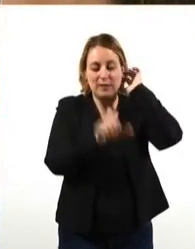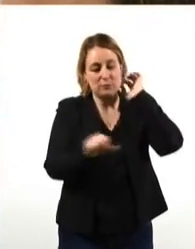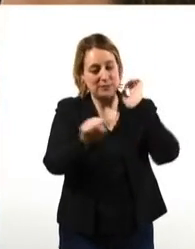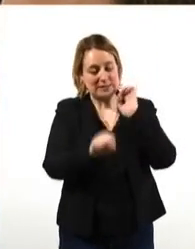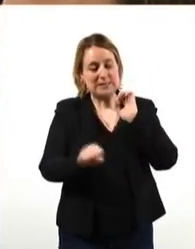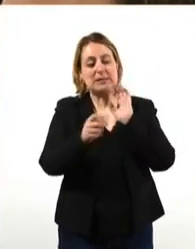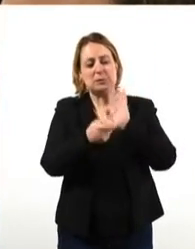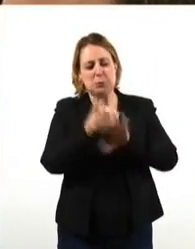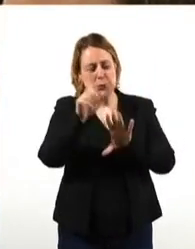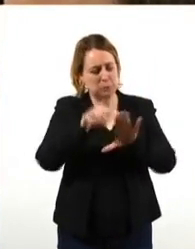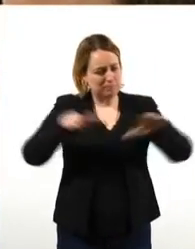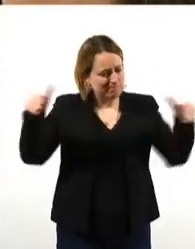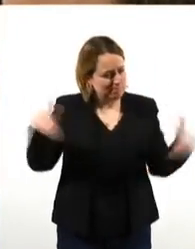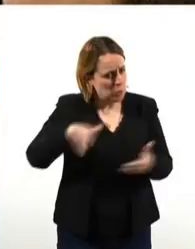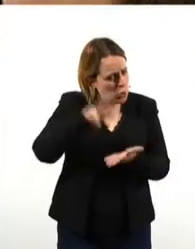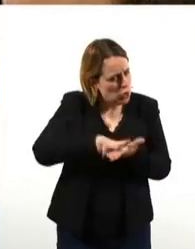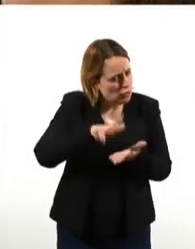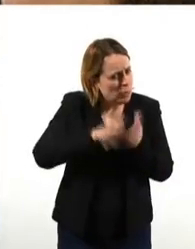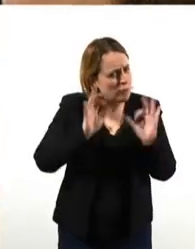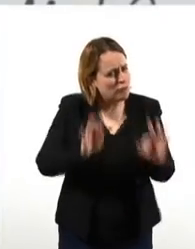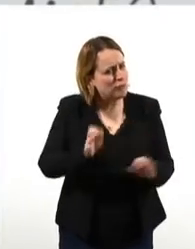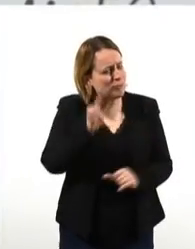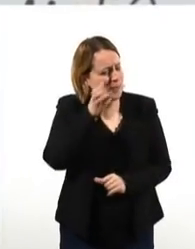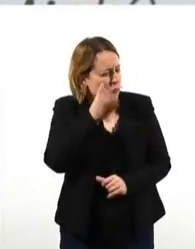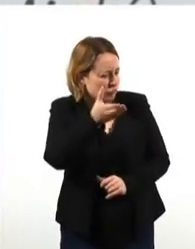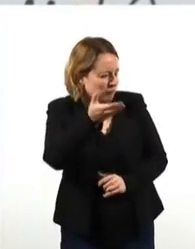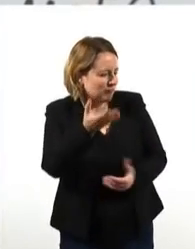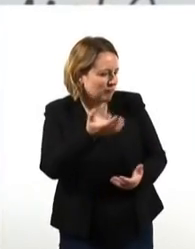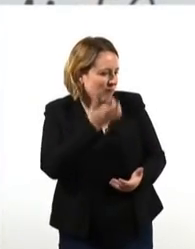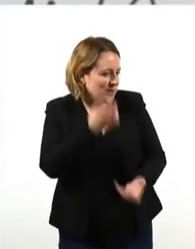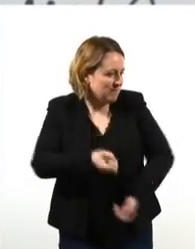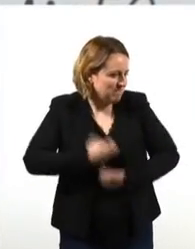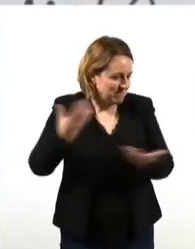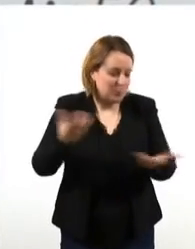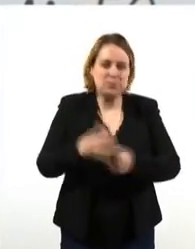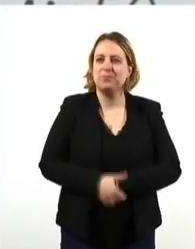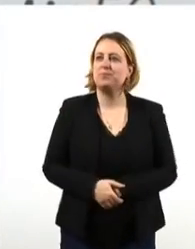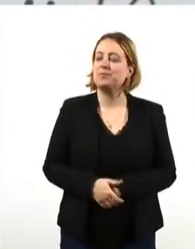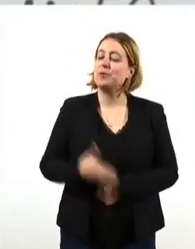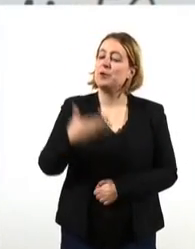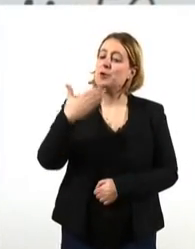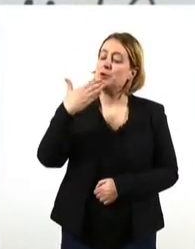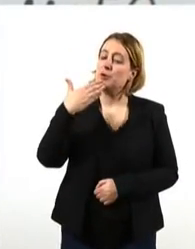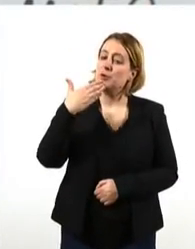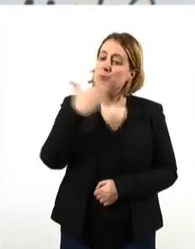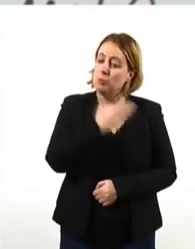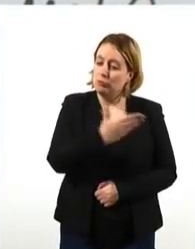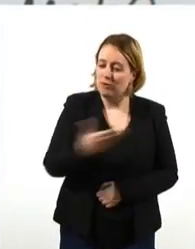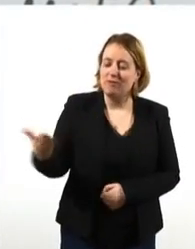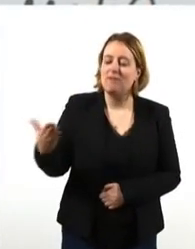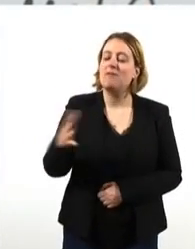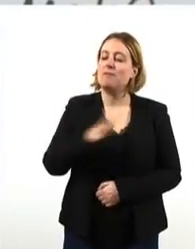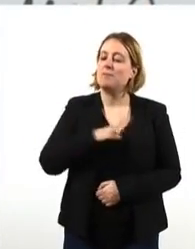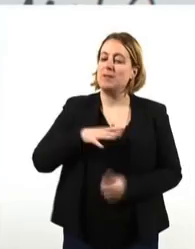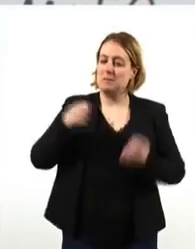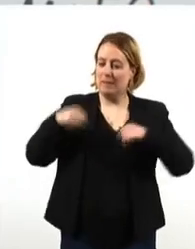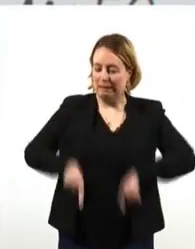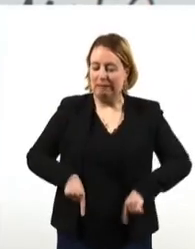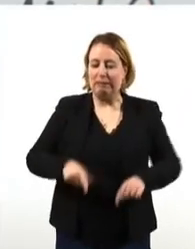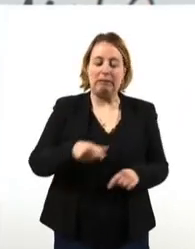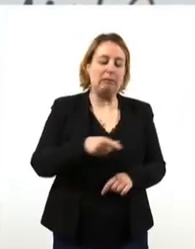spécialiste des sujets de logement, je crois, mais je te laisse parler de ce que tu veux. Super. Donc, bonsoir, madame la ministre. Bonsoir, messieurs et madame les